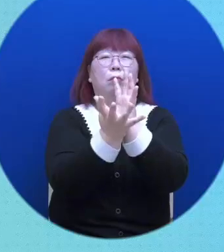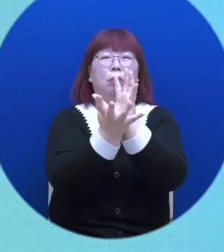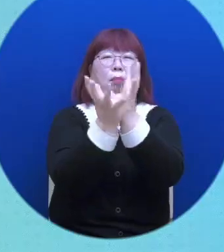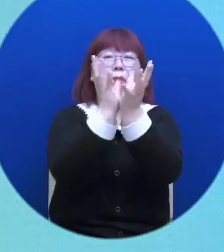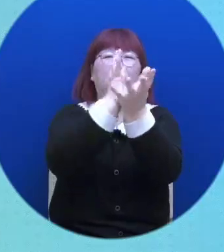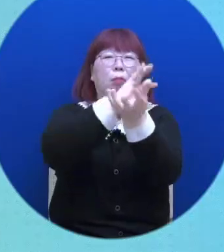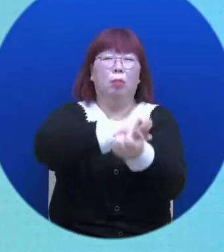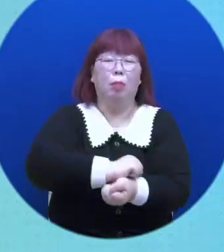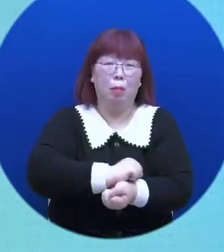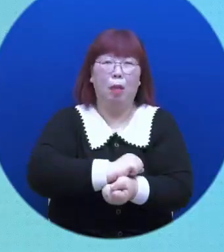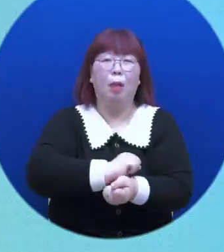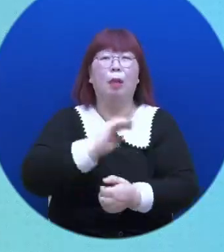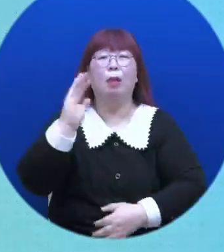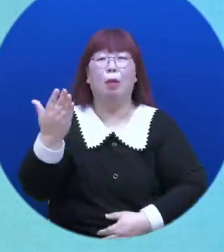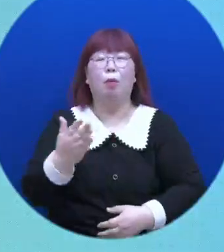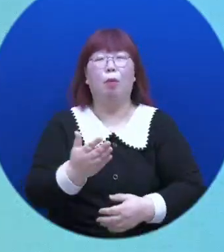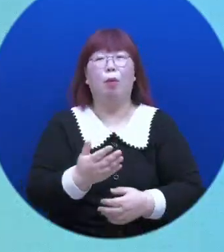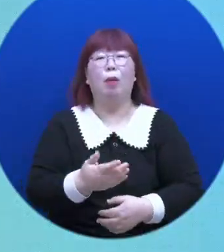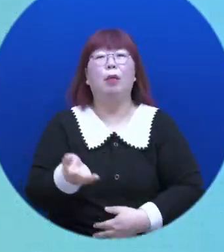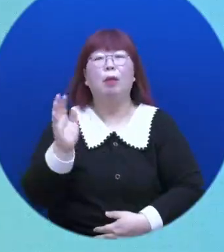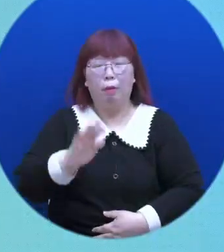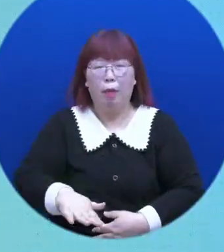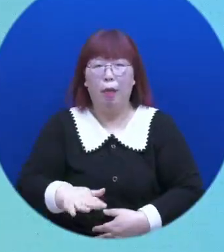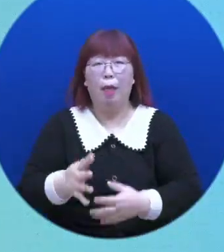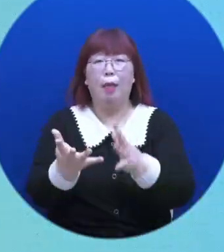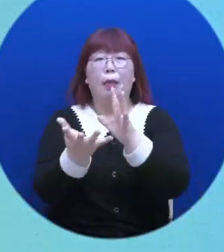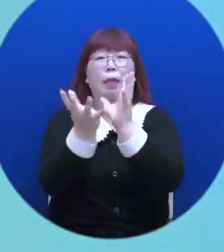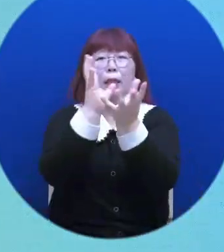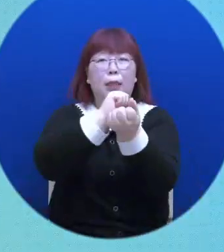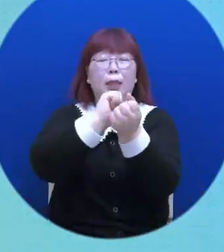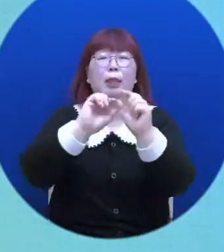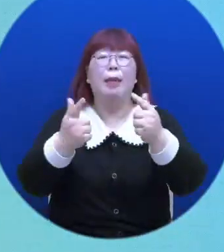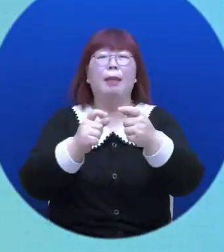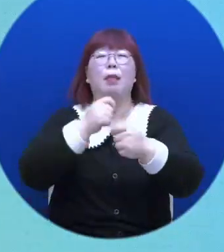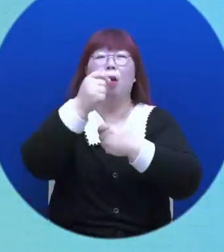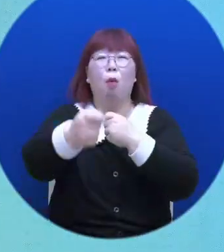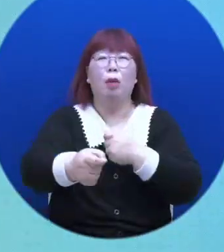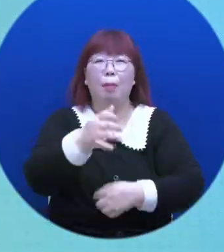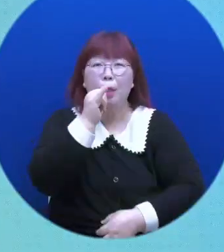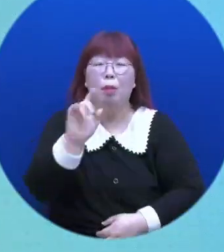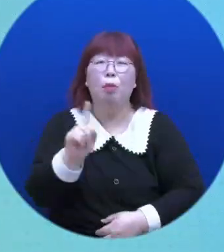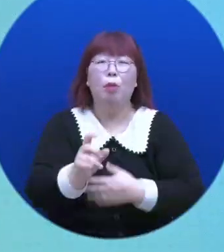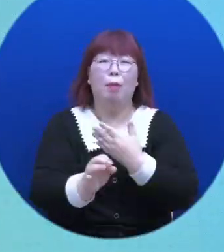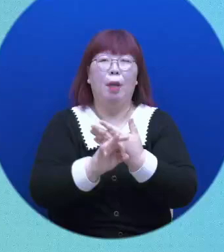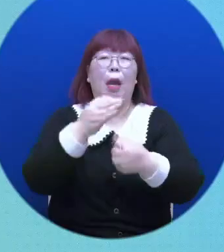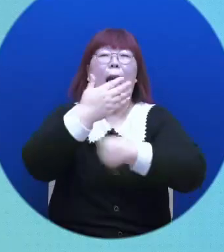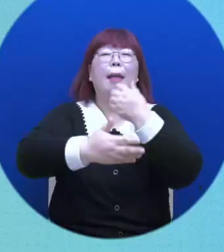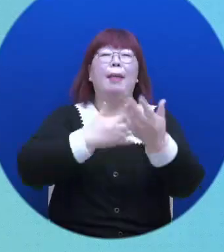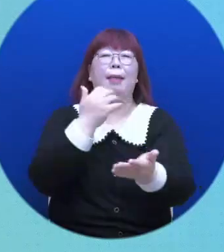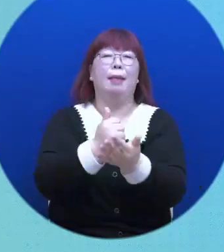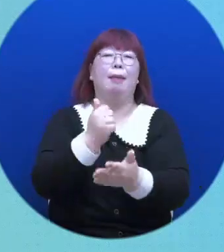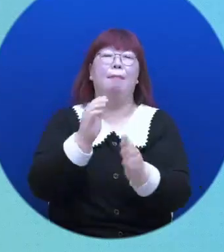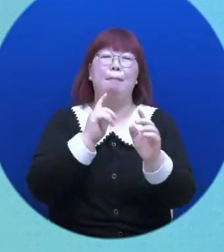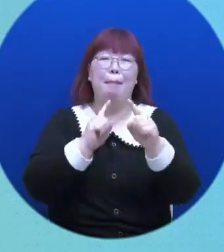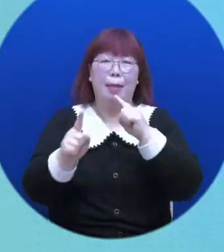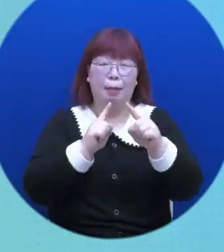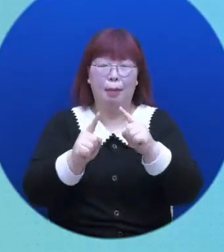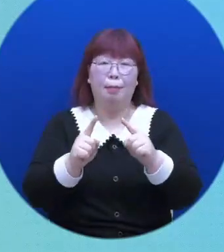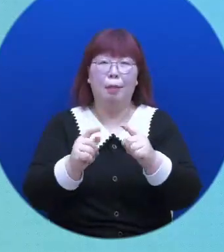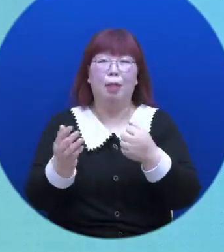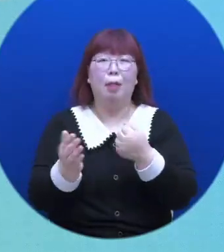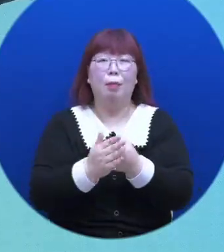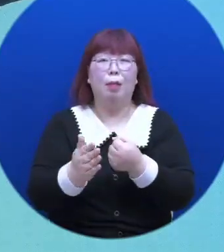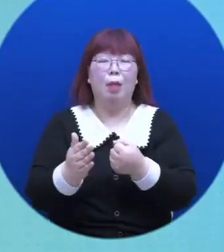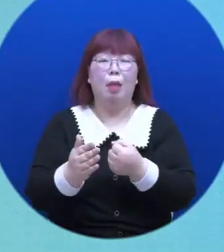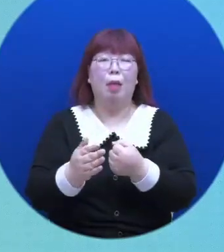시들지 아니하는 영원함이 있다. 그거는 말씀이다. 그 말씀을 너희가 비록 너희의